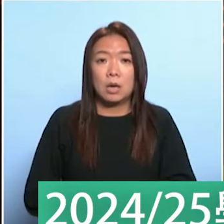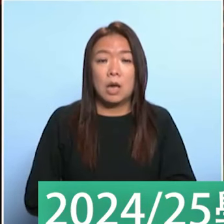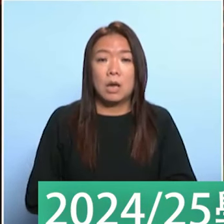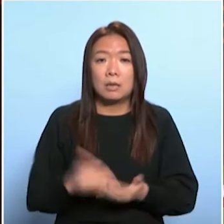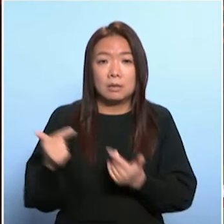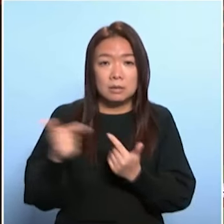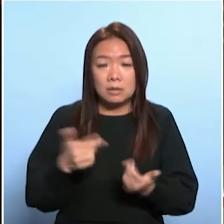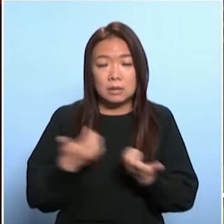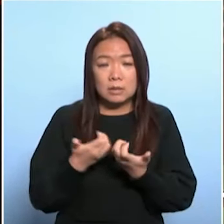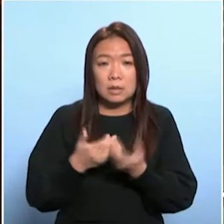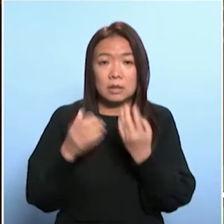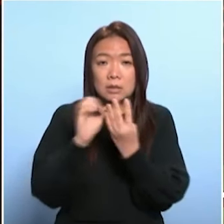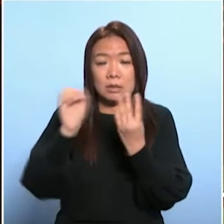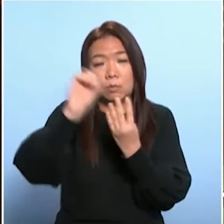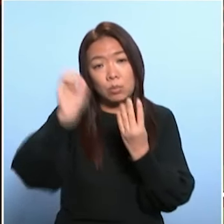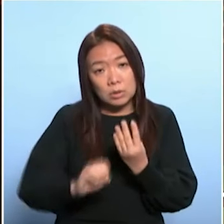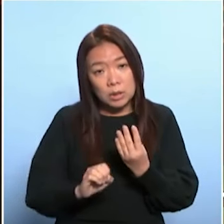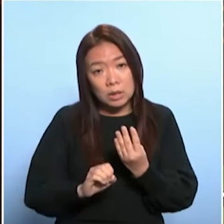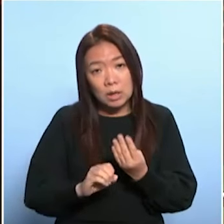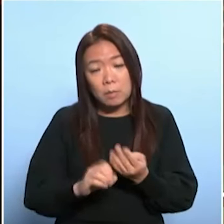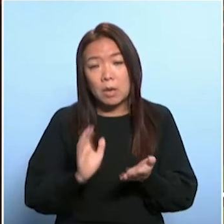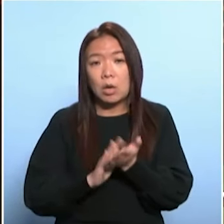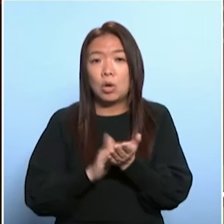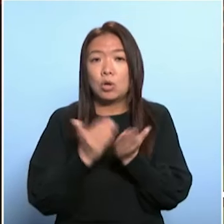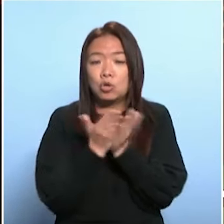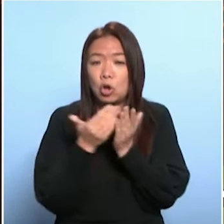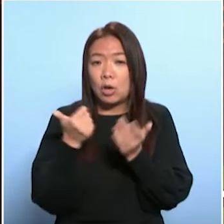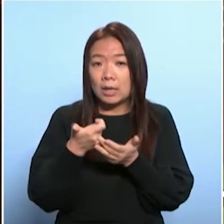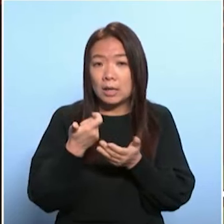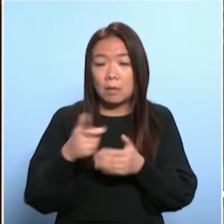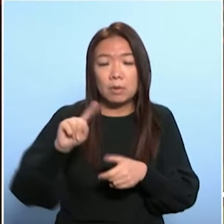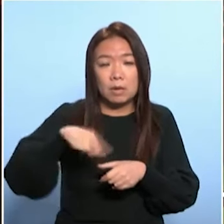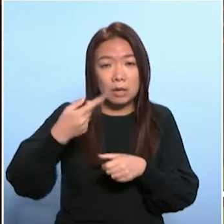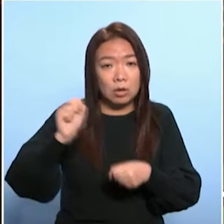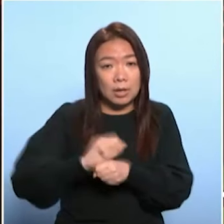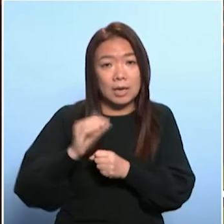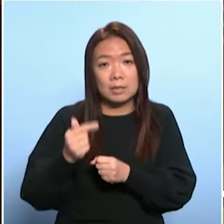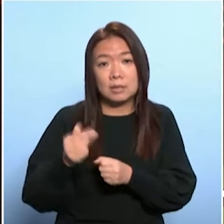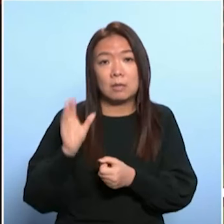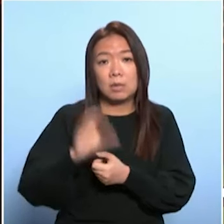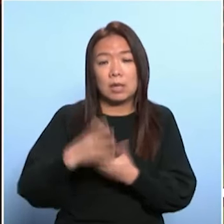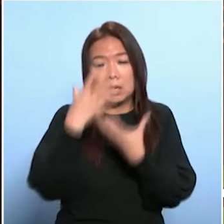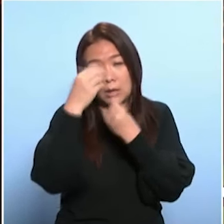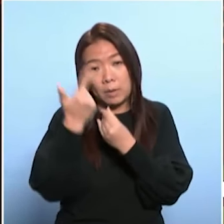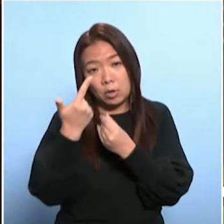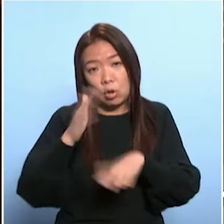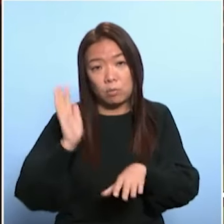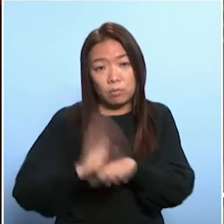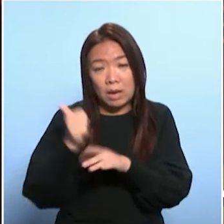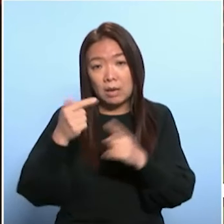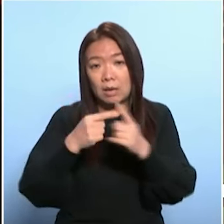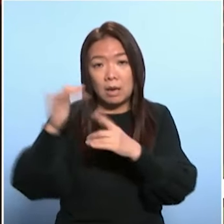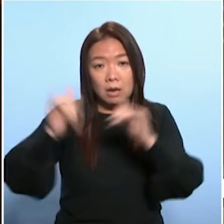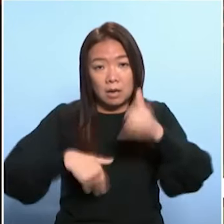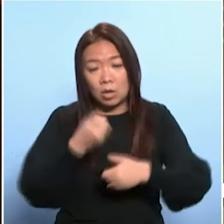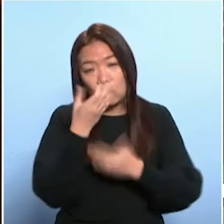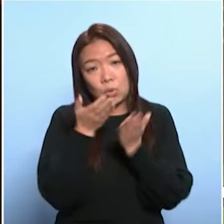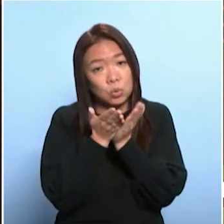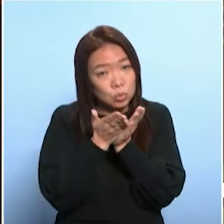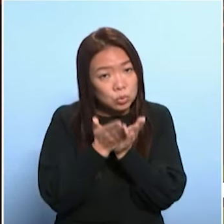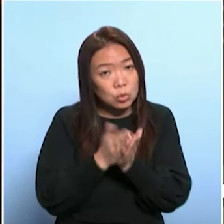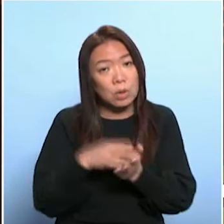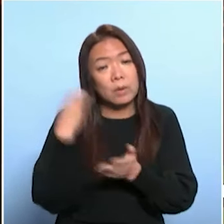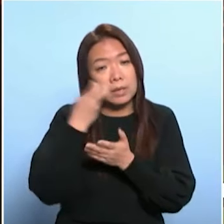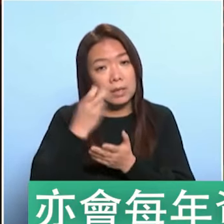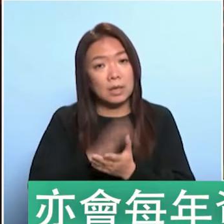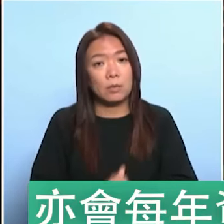40%， 並且向政府獎學基金額外注資10億元，吸引更多傑出人才來港就學和進